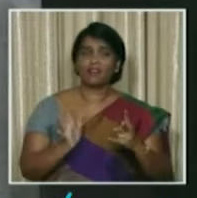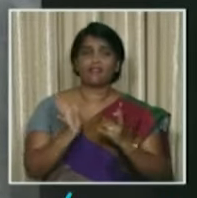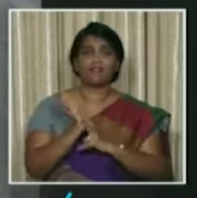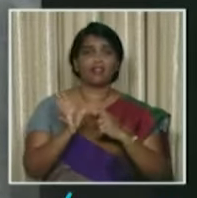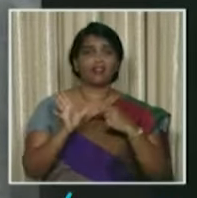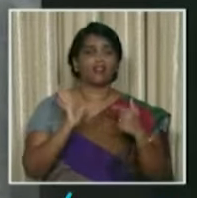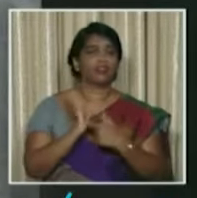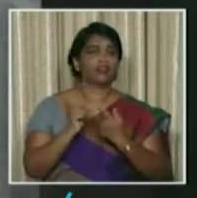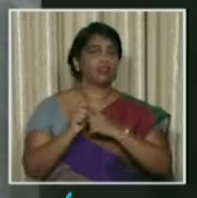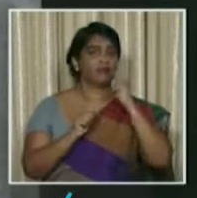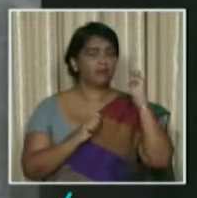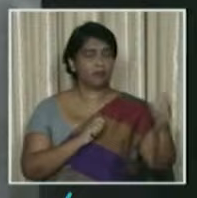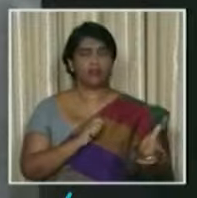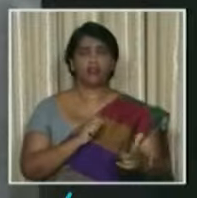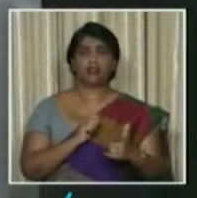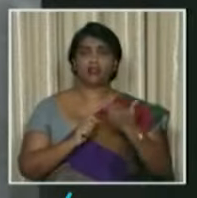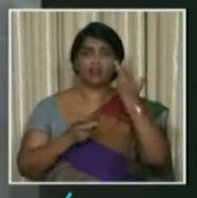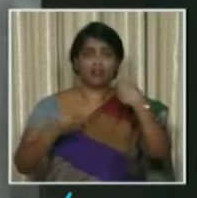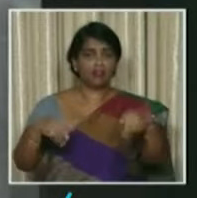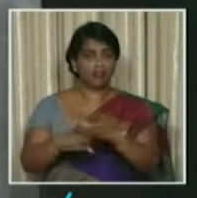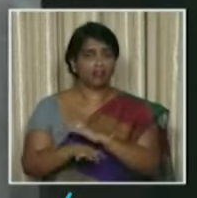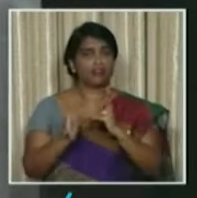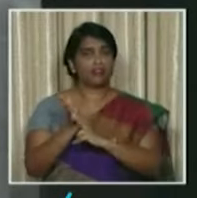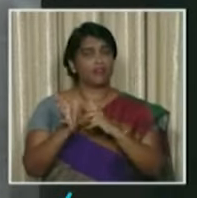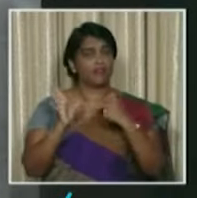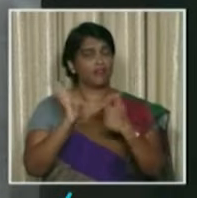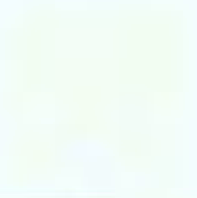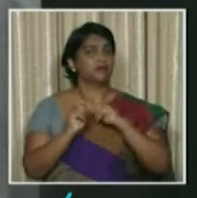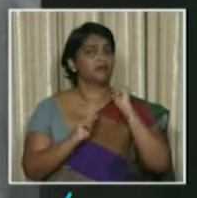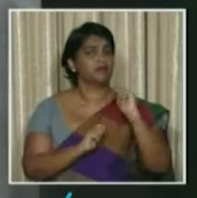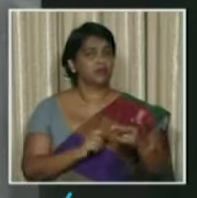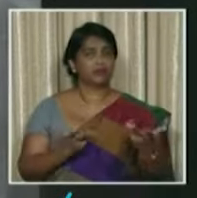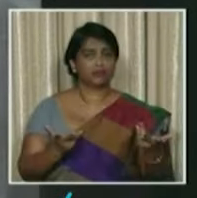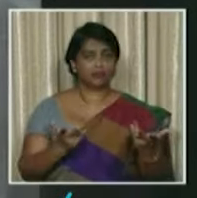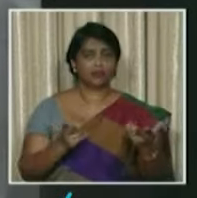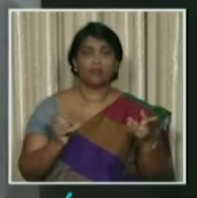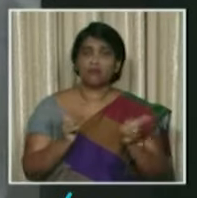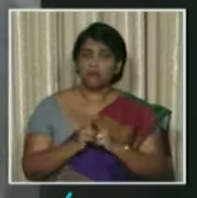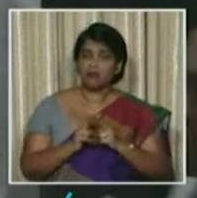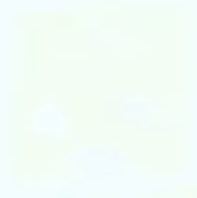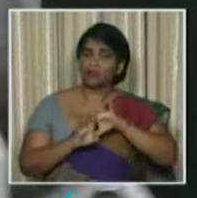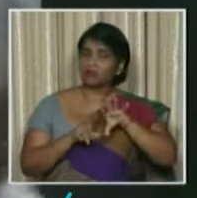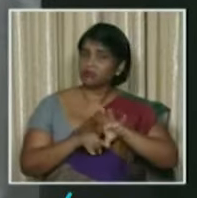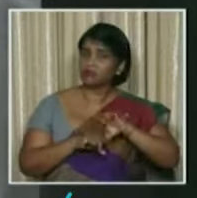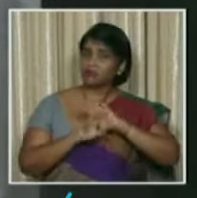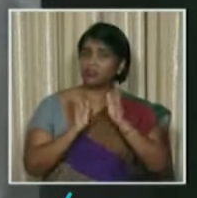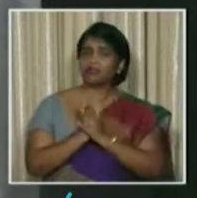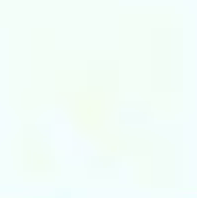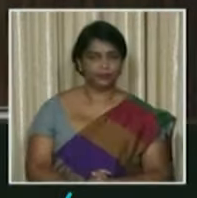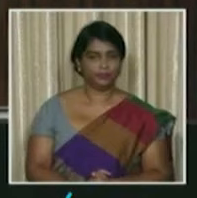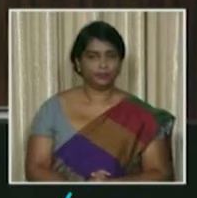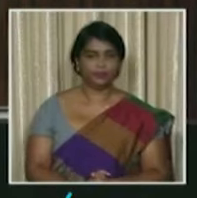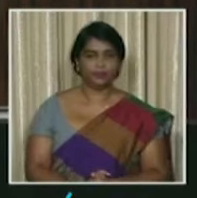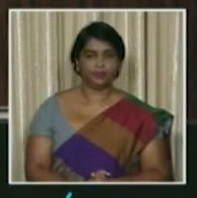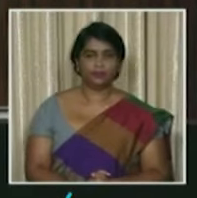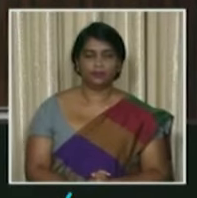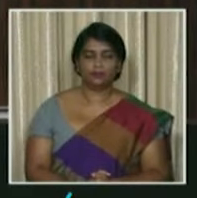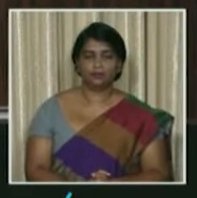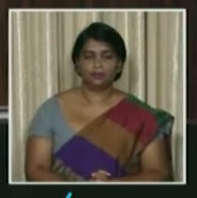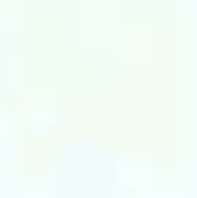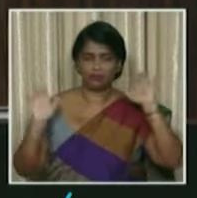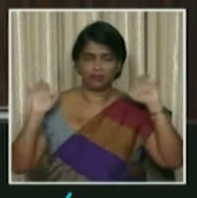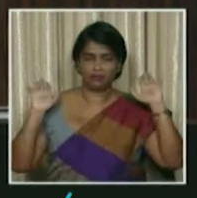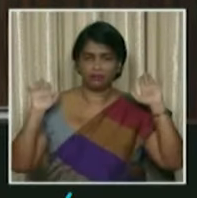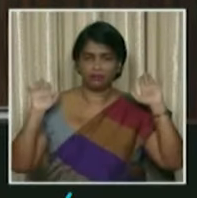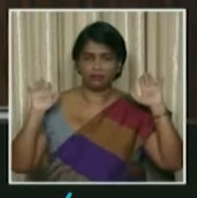ගහනවා. ආදාහණයටත් වැට් එක ගහනවා. මළමිනියටත් වැට් එක ගහනවා. ඒක යුවාදී ගන්න. ඒක යුවාදී ගන්න. බොහොම කතා කරන්න එපා මේ